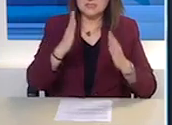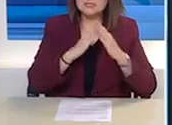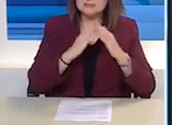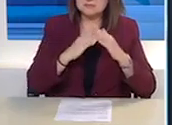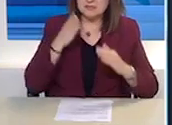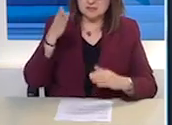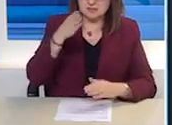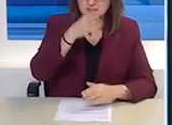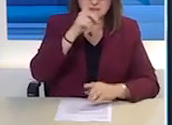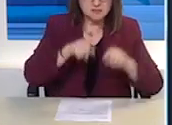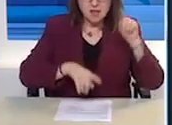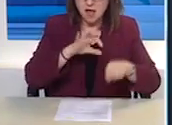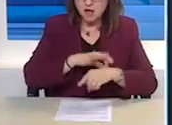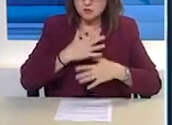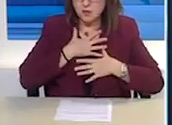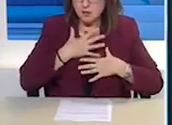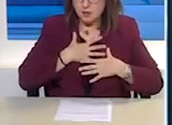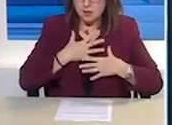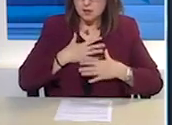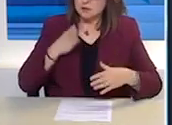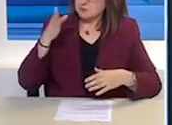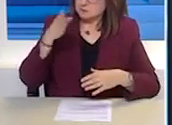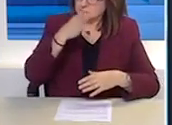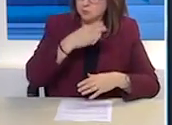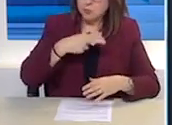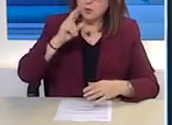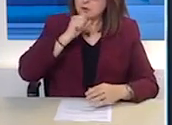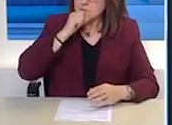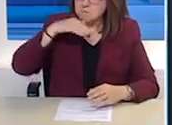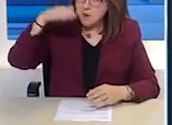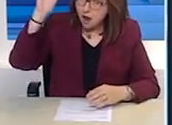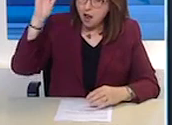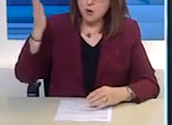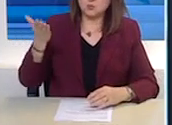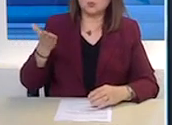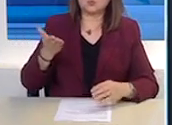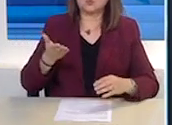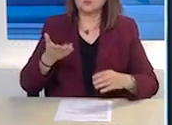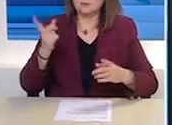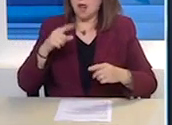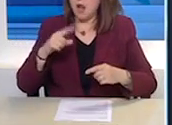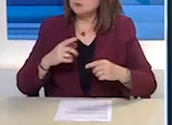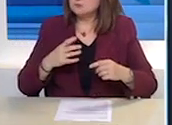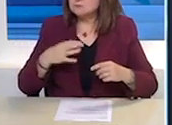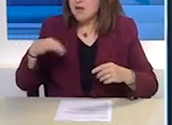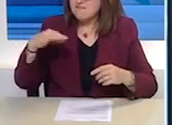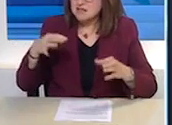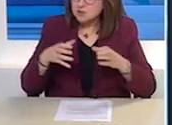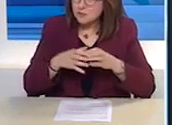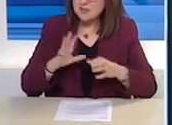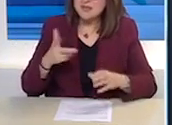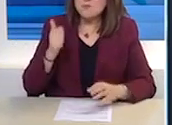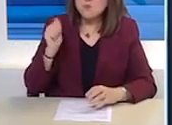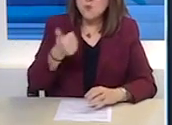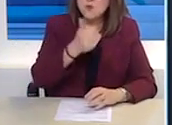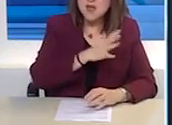έχουν αναπνευστικά προβλήματα και ιδίως αυτούς που ανήκουν σε ευπαθείς ομάδες, ηλικιωμένους, καθώς και ανθρώπους που ζουν μόνοι τους